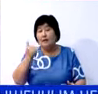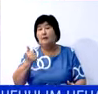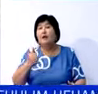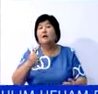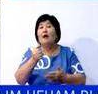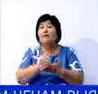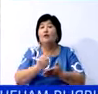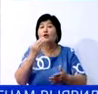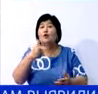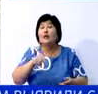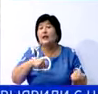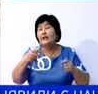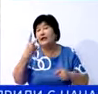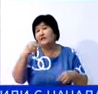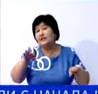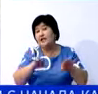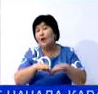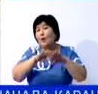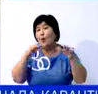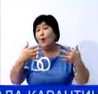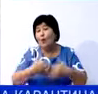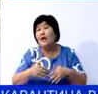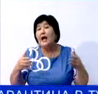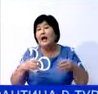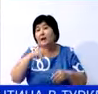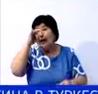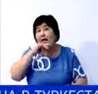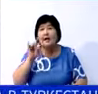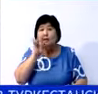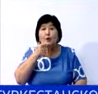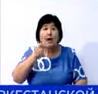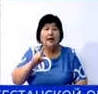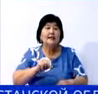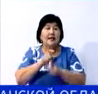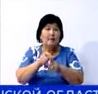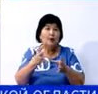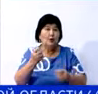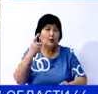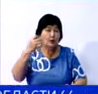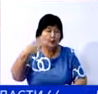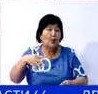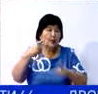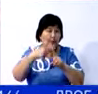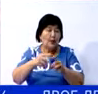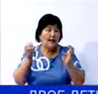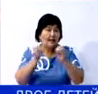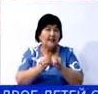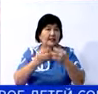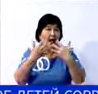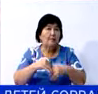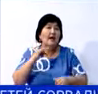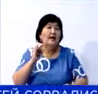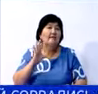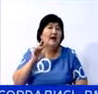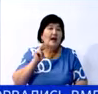Шогла передал региону 200 таких установок. Компания «Казмунайгаз» также обещает еще 140 плюс 10 аппаратов